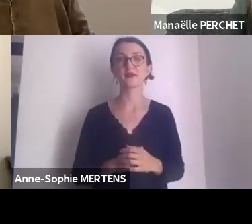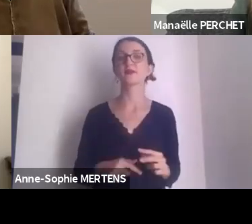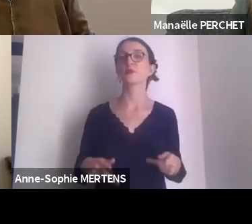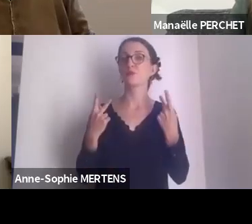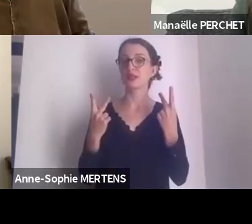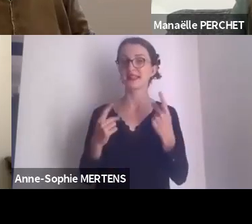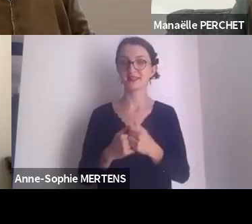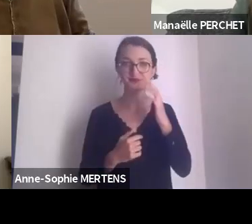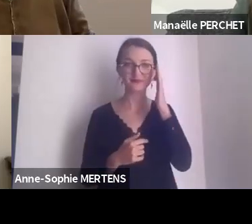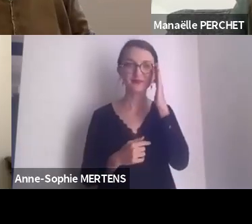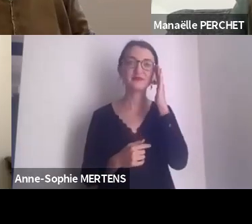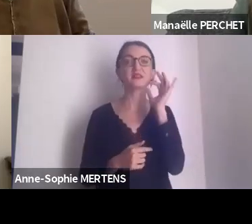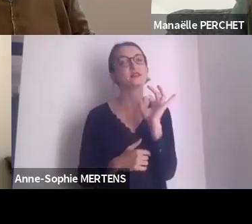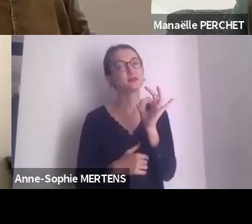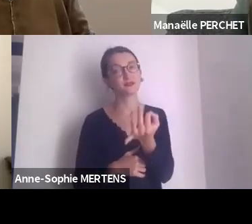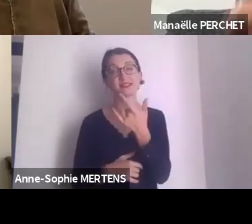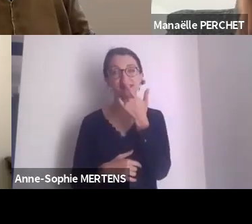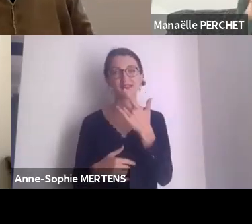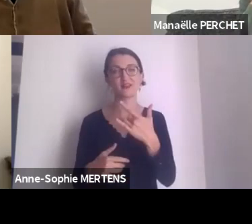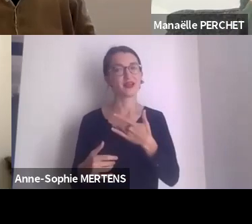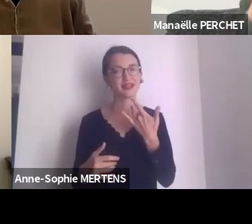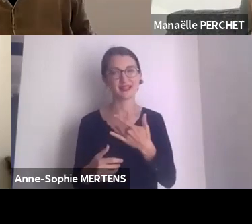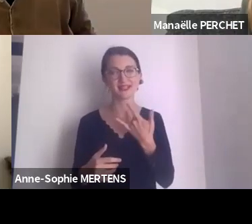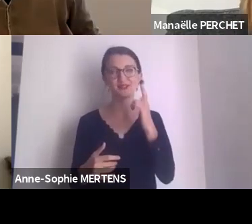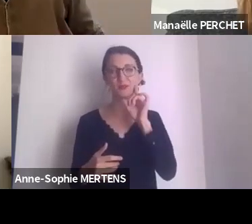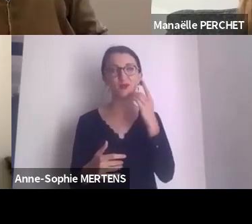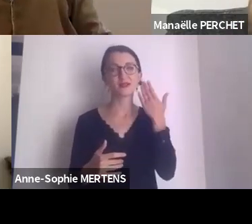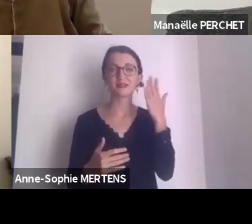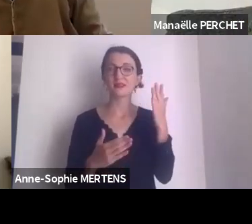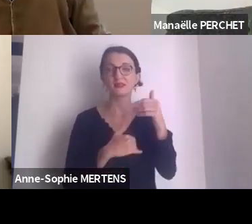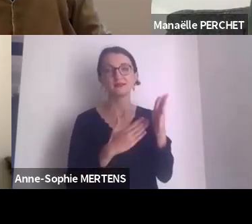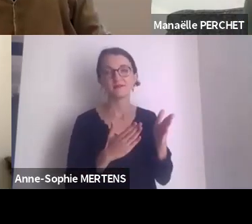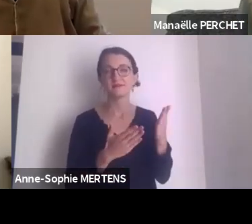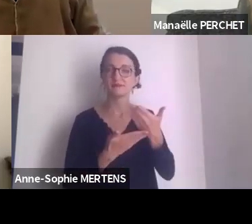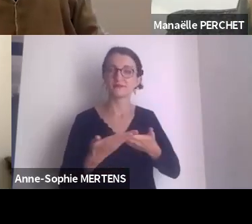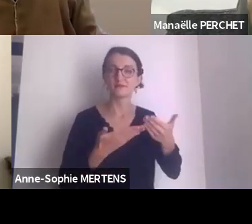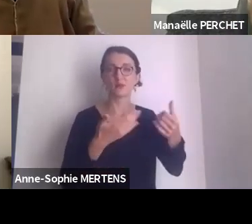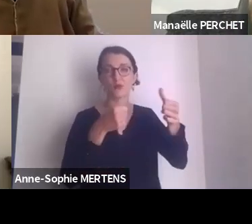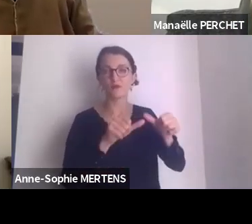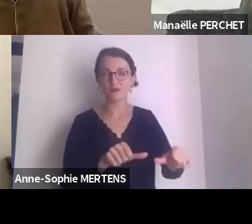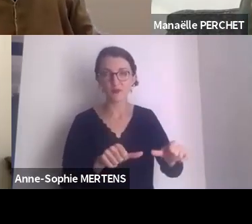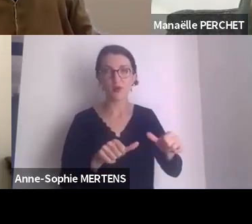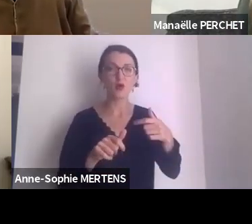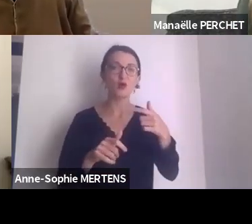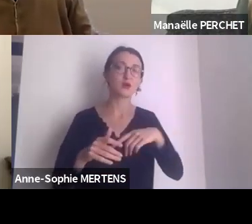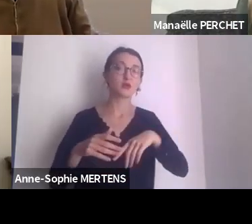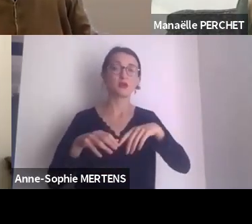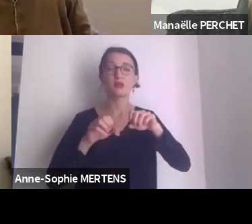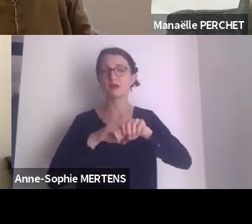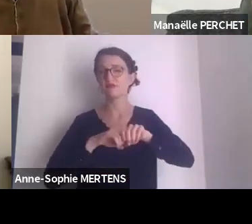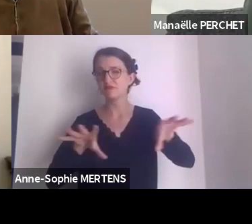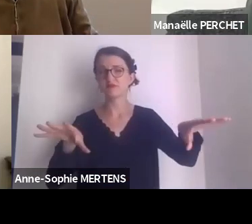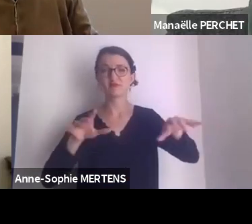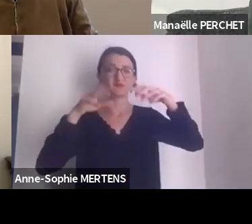qu'effectivement, je pense que dans la période de confinement, on a lu beaucoup, beaucoup de choses à ce sujet sur les phénomènes de surinvestissement, de